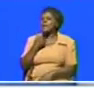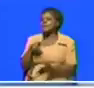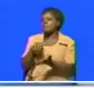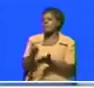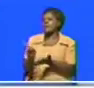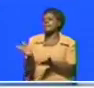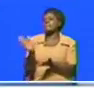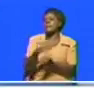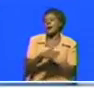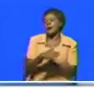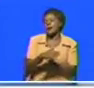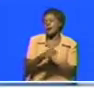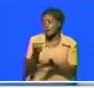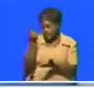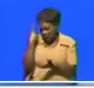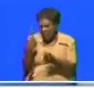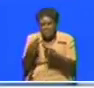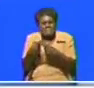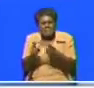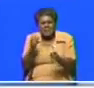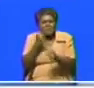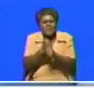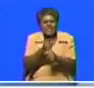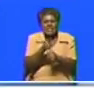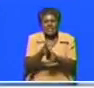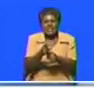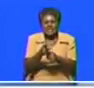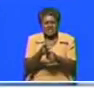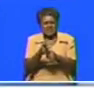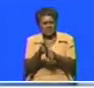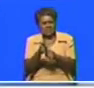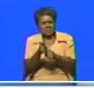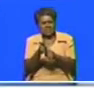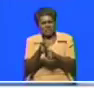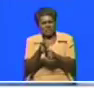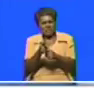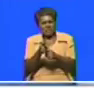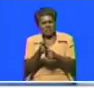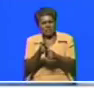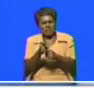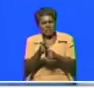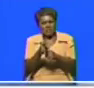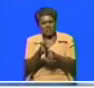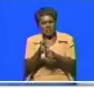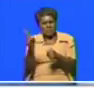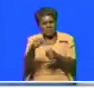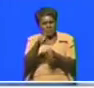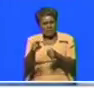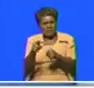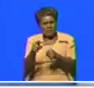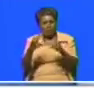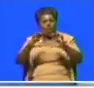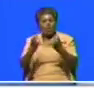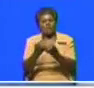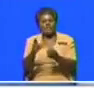yeye. Waelewa? Lakini kulifanya kwamba ni jambo la ambalo ni kosa la jinai, ndio